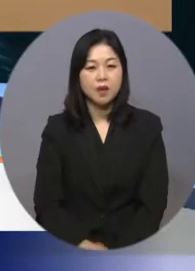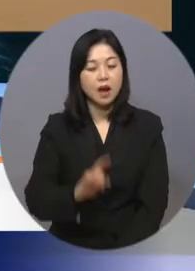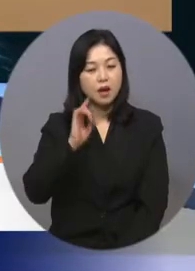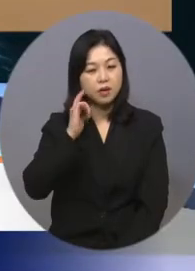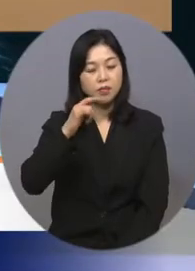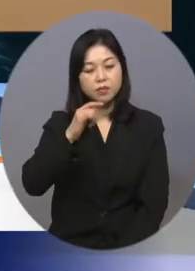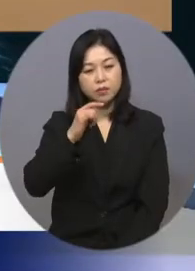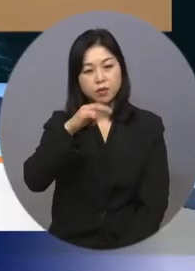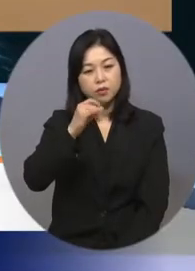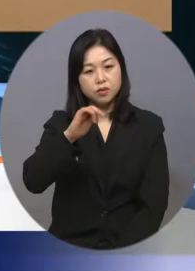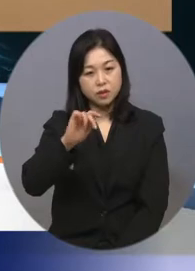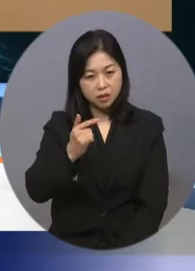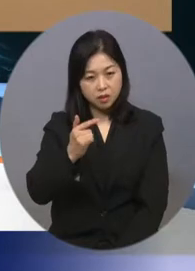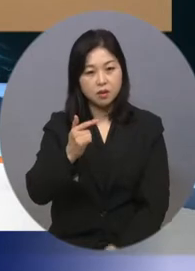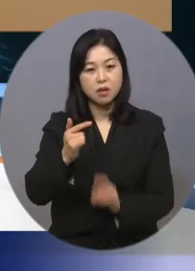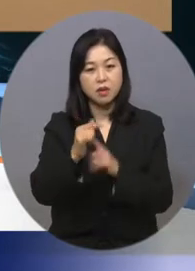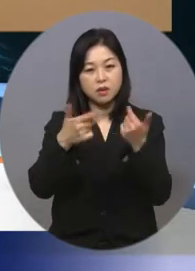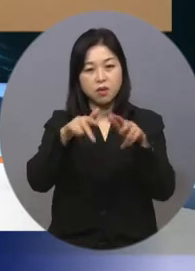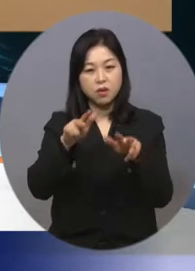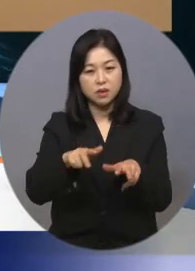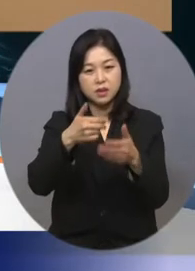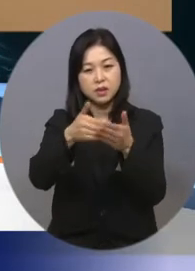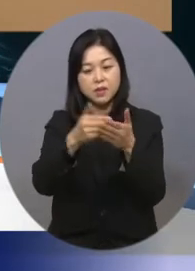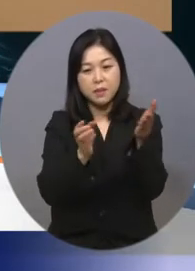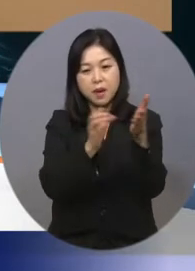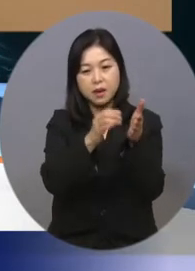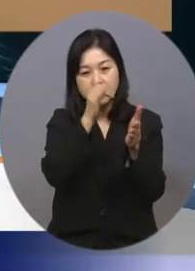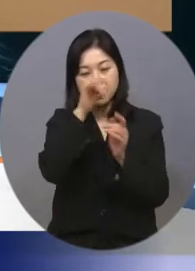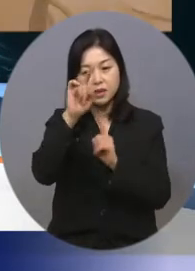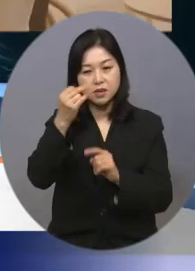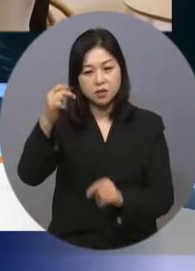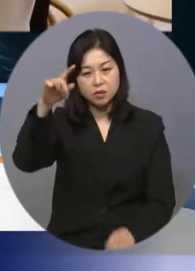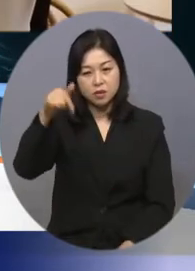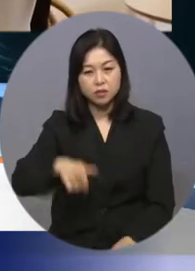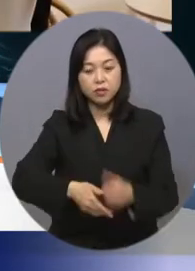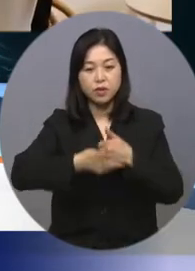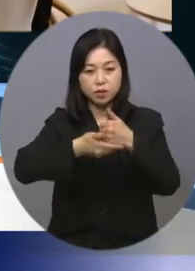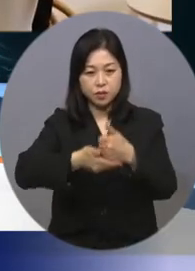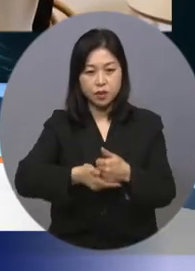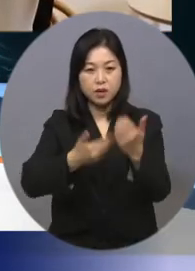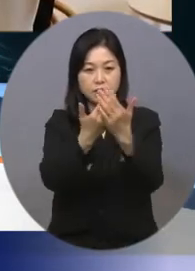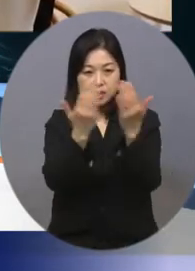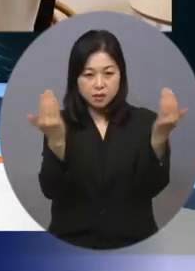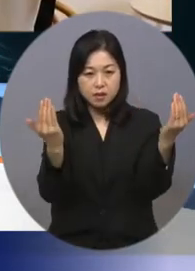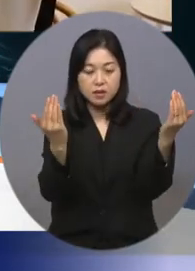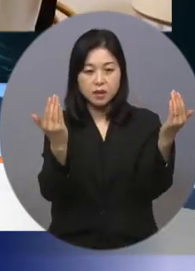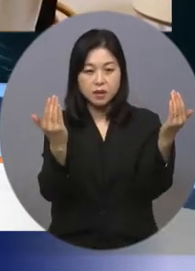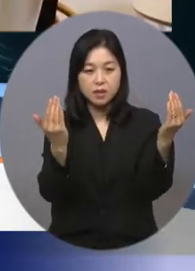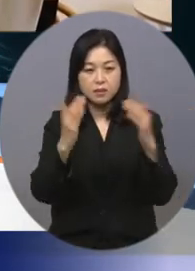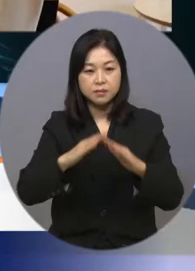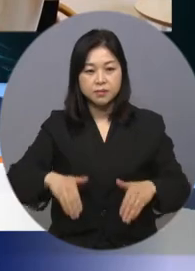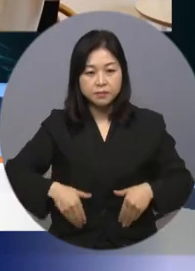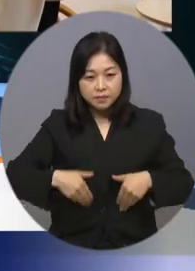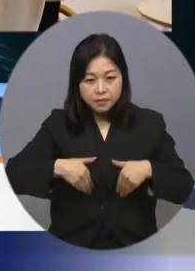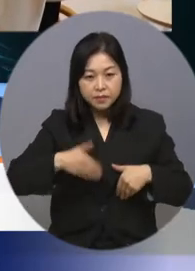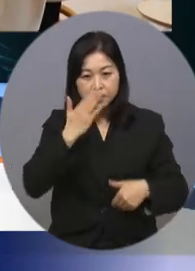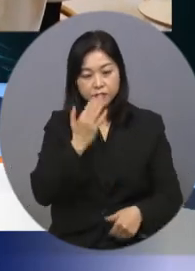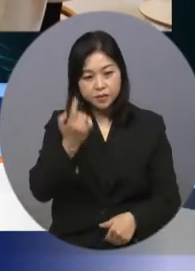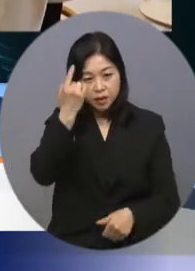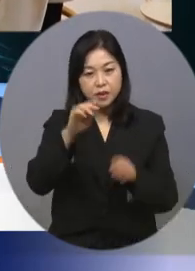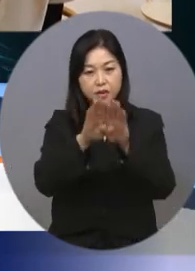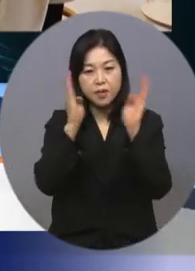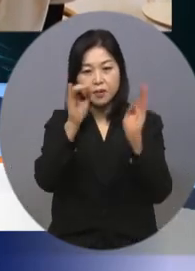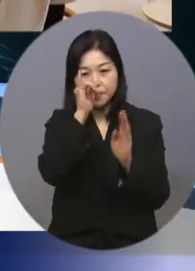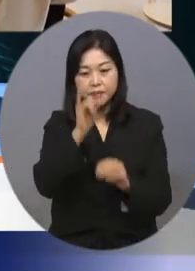아름다운 순천만 정원을 화폭에 가득 담은 이은숙 작가의 초대전이 전남 순천에서 열리고 있습니다. 보도에